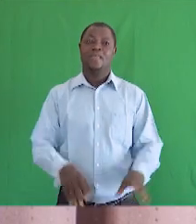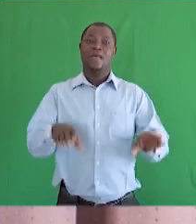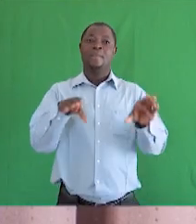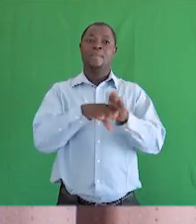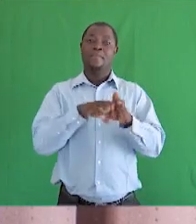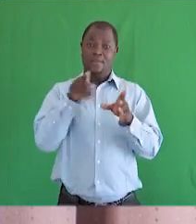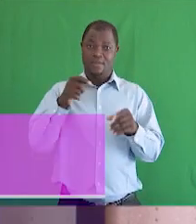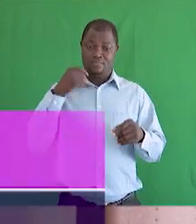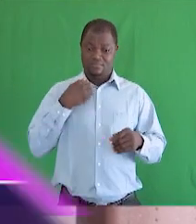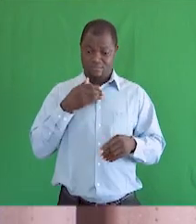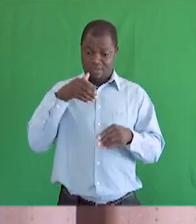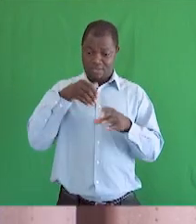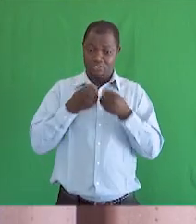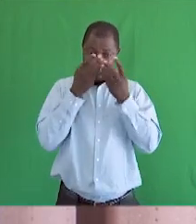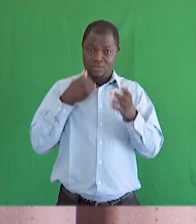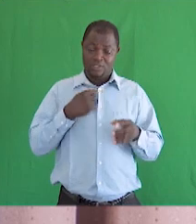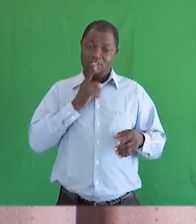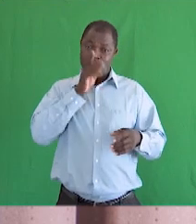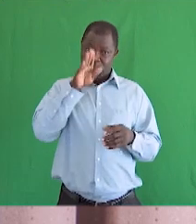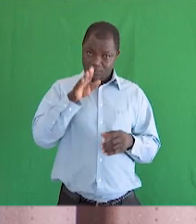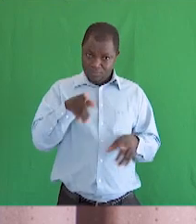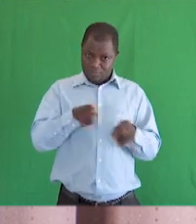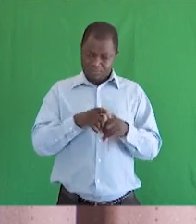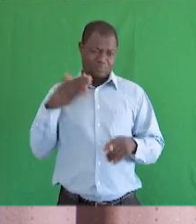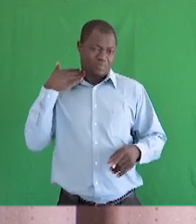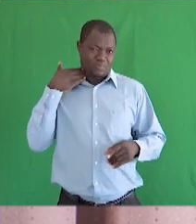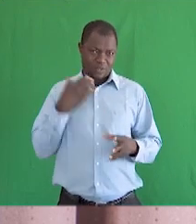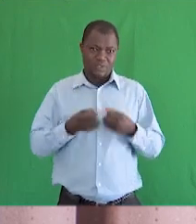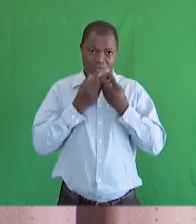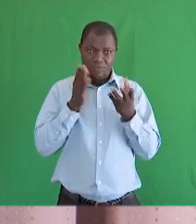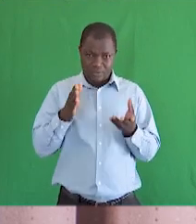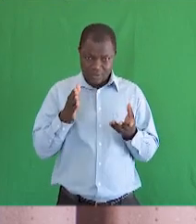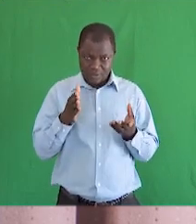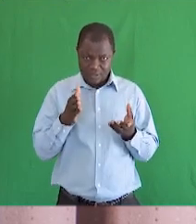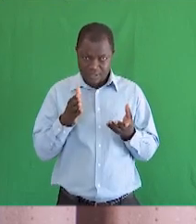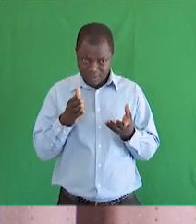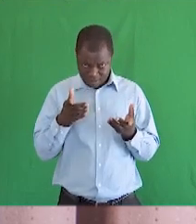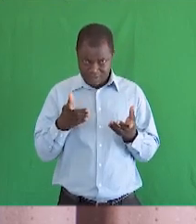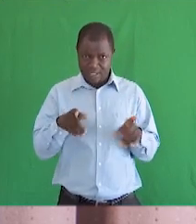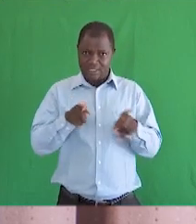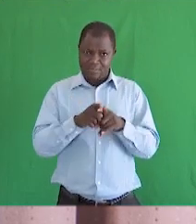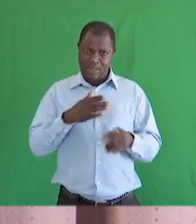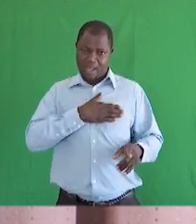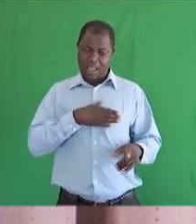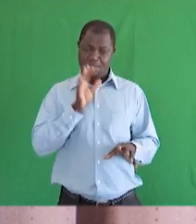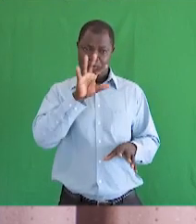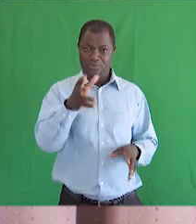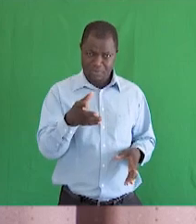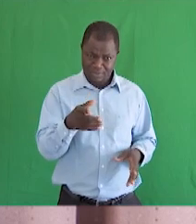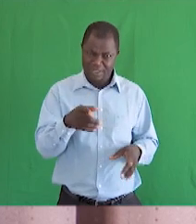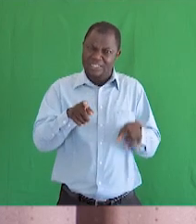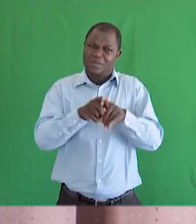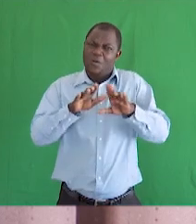Padi watariri nyaya iri pano sekutuwa kwa nabuita pakutanga kutichikuru na majasi. Nyaya kupfimbana, nyaya dating.